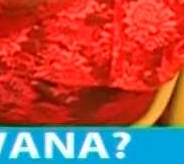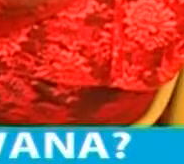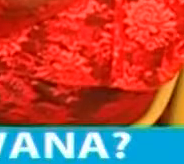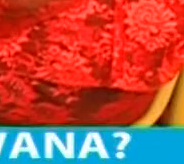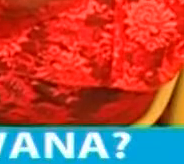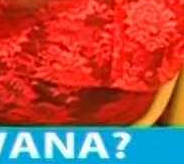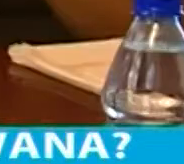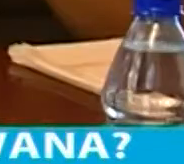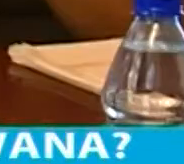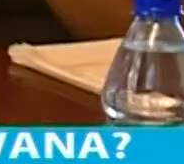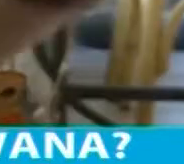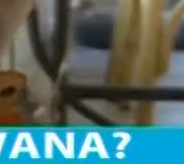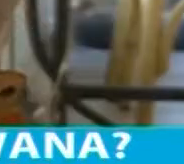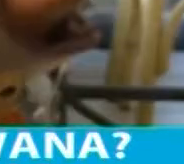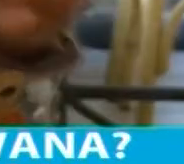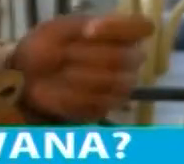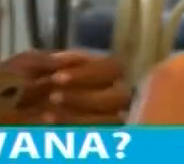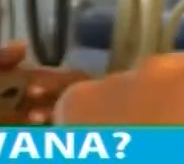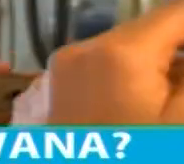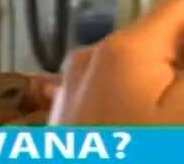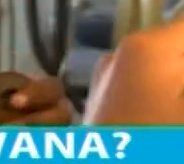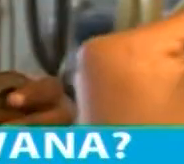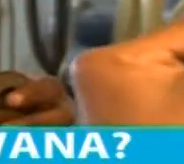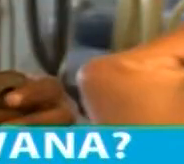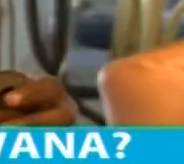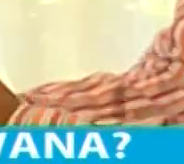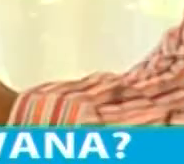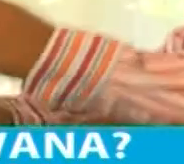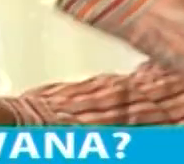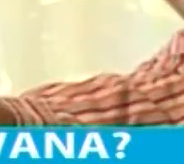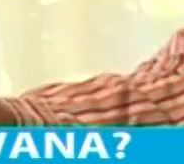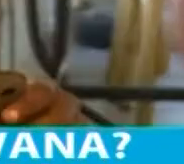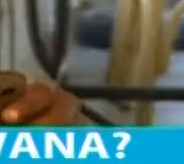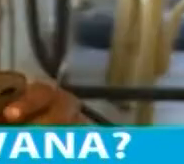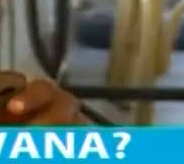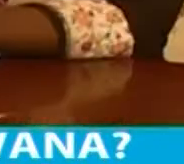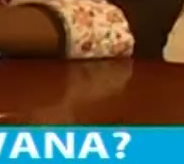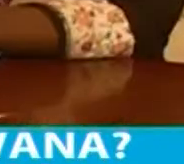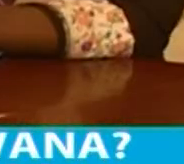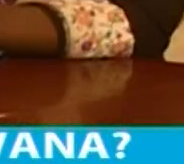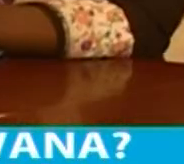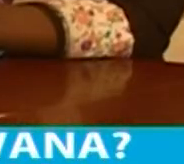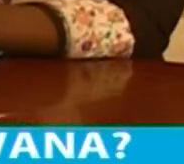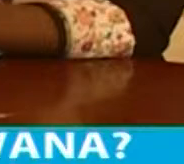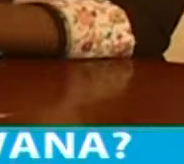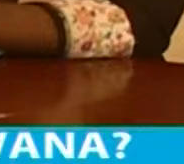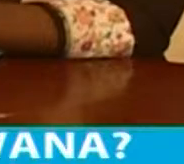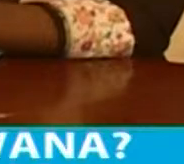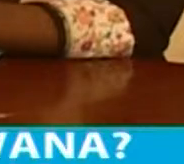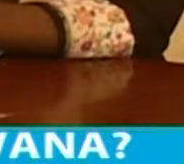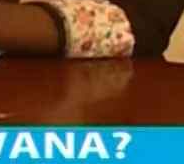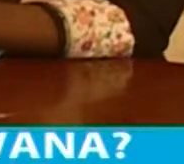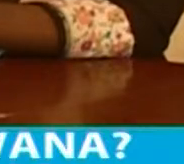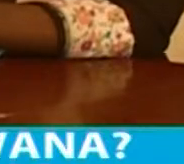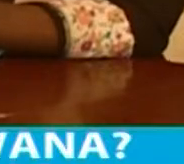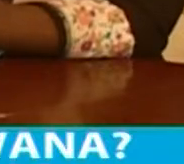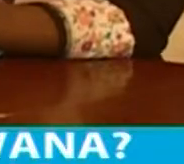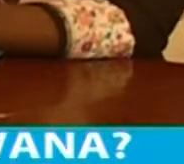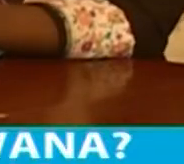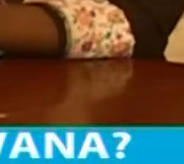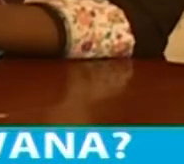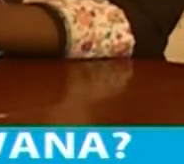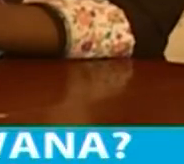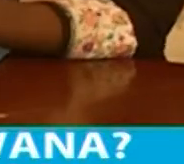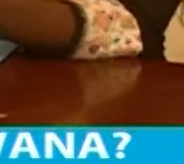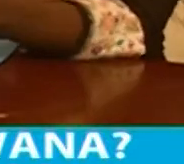nimeacha hapa kwa moni inaosha tu. Choma nyama nakuja. Dogo, love you. Hey, if you want to pick your call, can you just excuse yourself